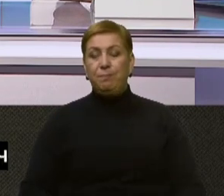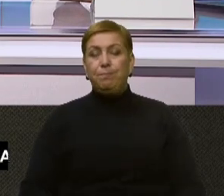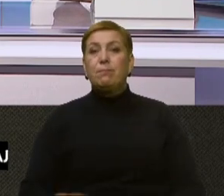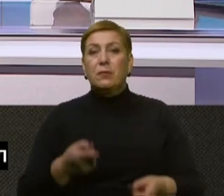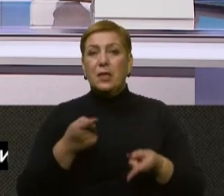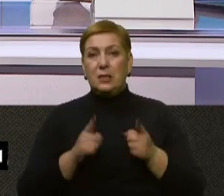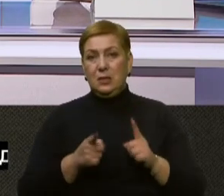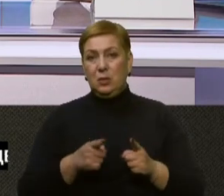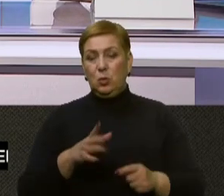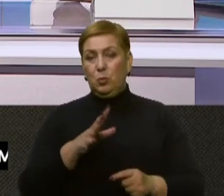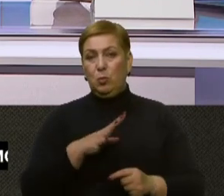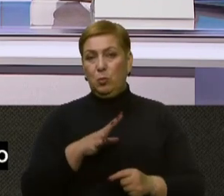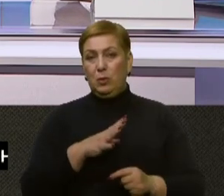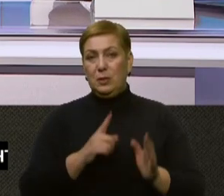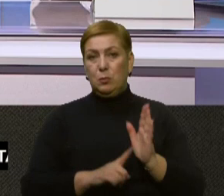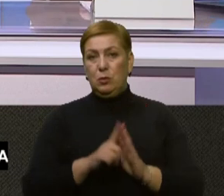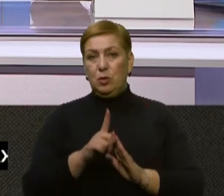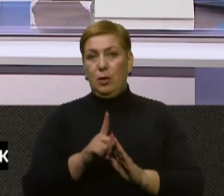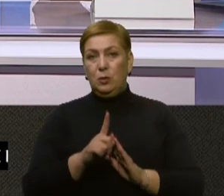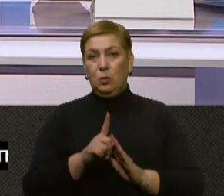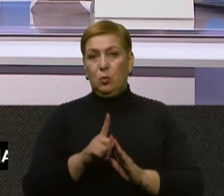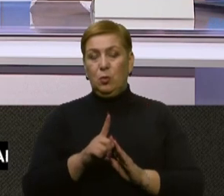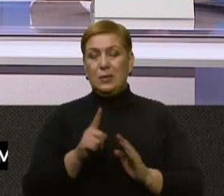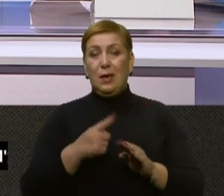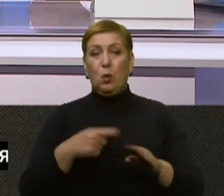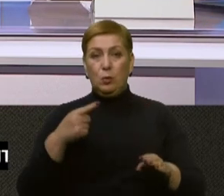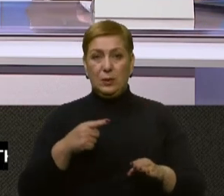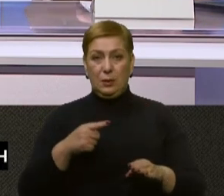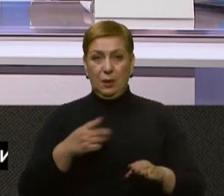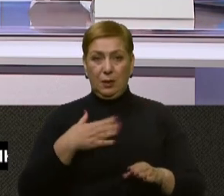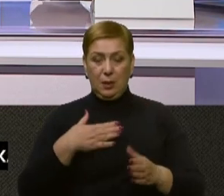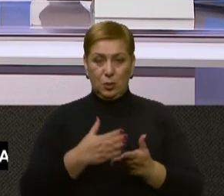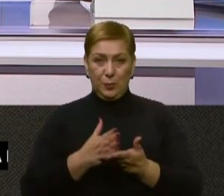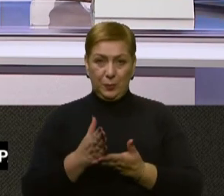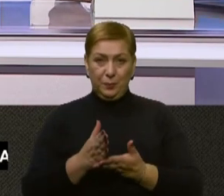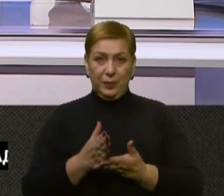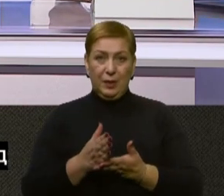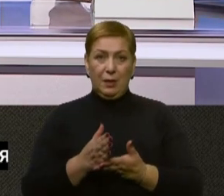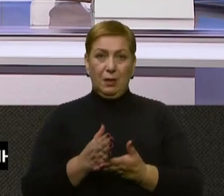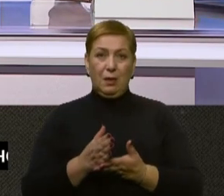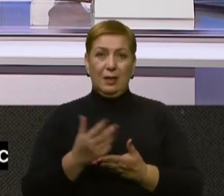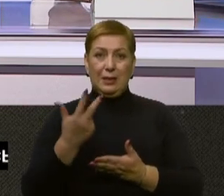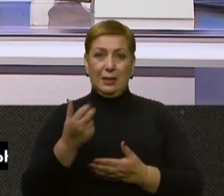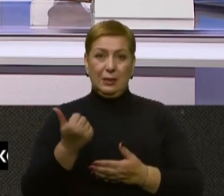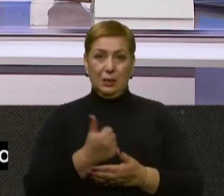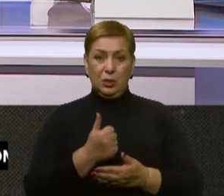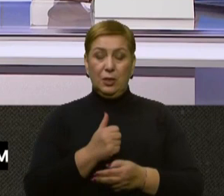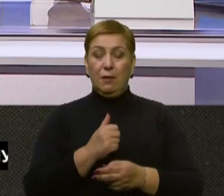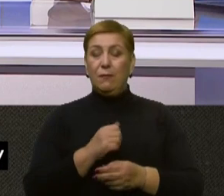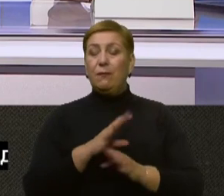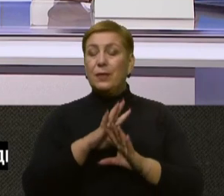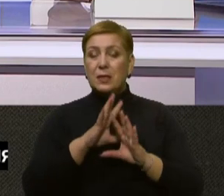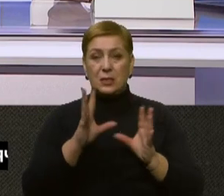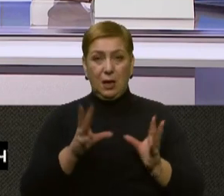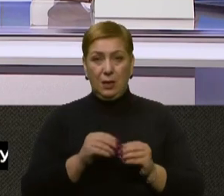Ну, дійсно, були такі, от спочатку цього загострення на нашому напрямку, мабуть, тижні, майже три, ніхто не їхав взагалі.